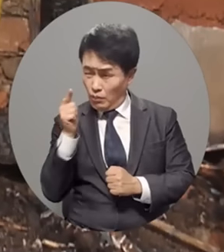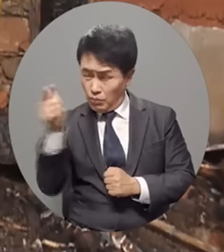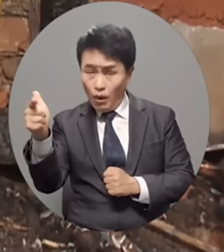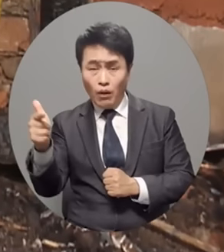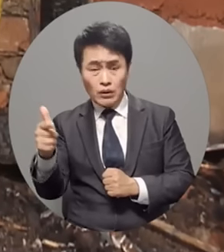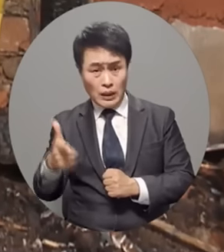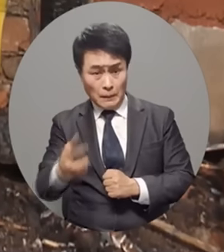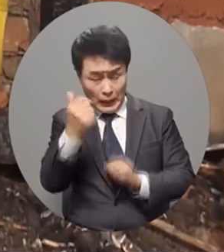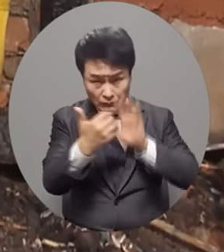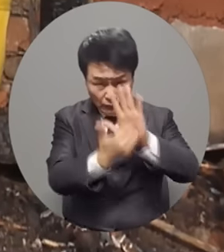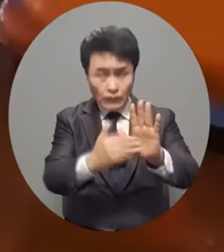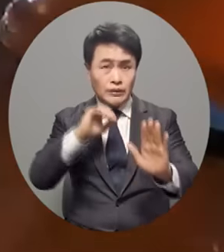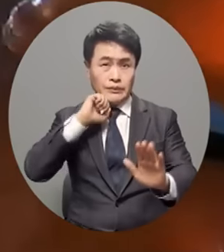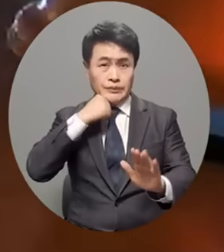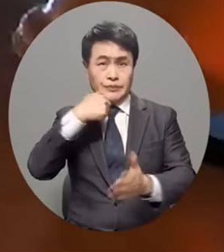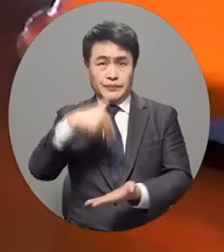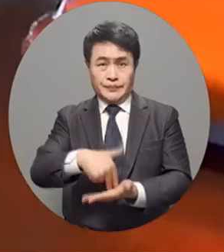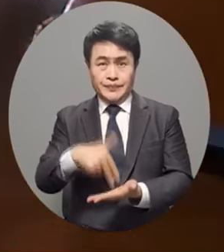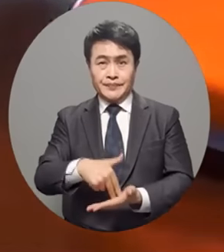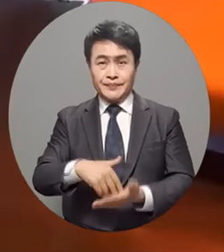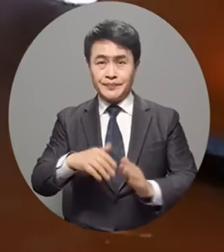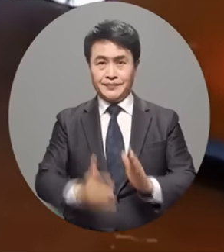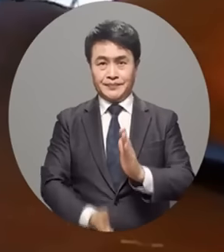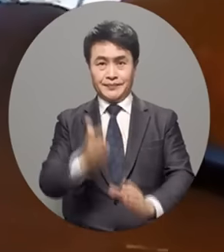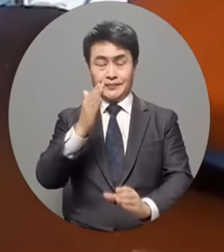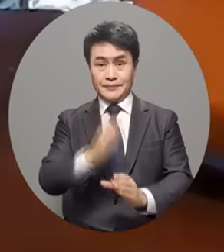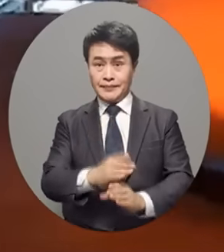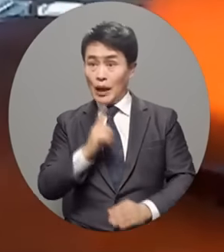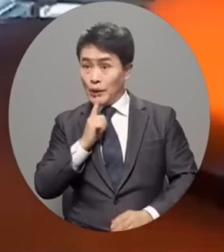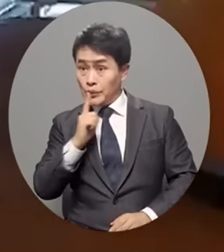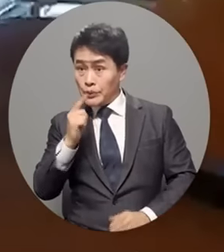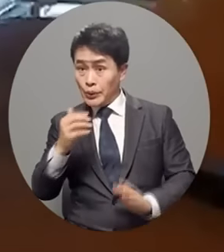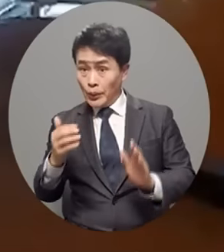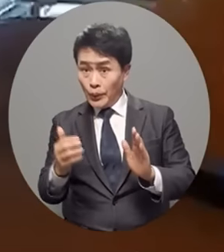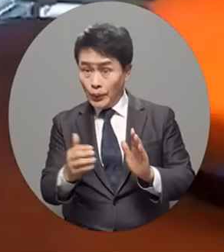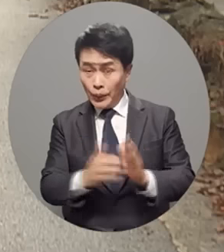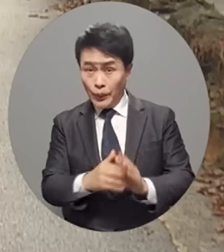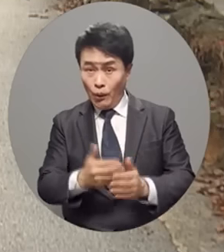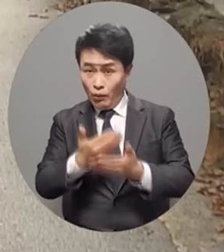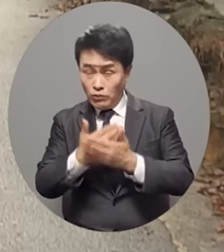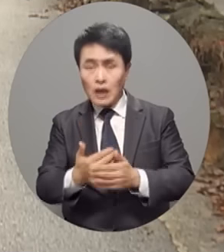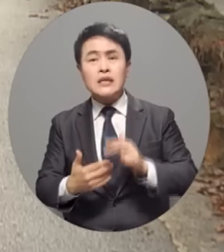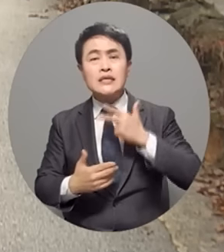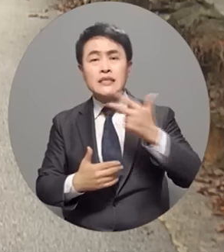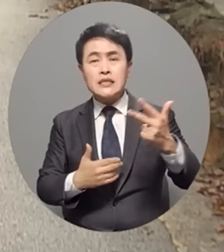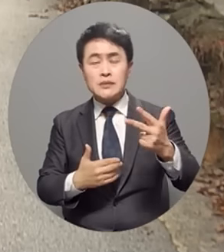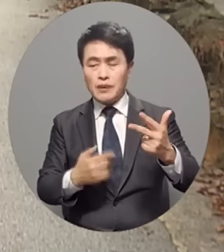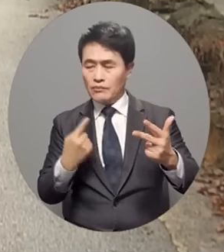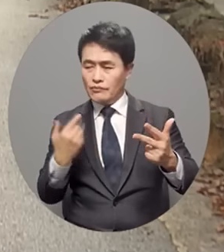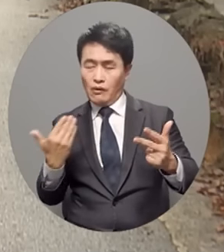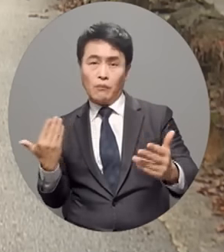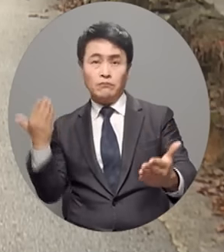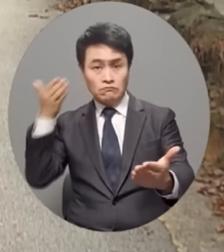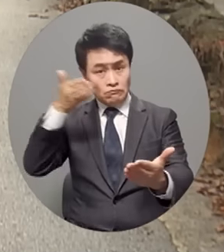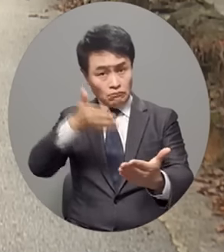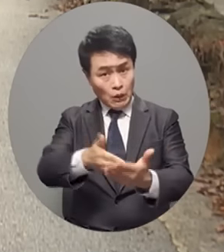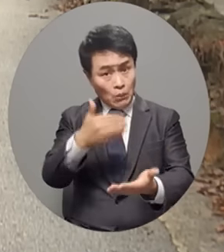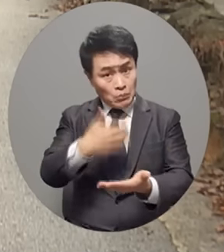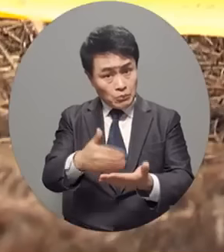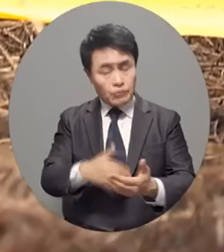대응도 어려움을 겪고 있습니다. 도시의 경우 신고 접수 후 골든타임인 7분 이내에 소방차가 도착하는